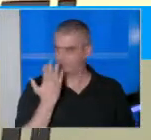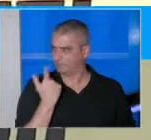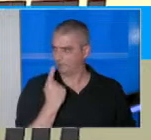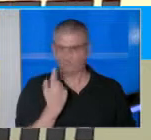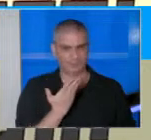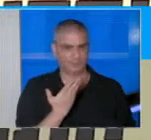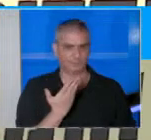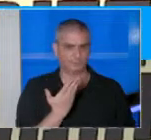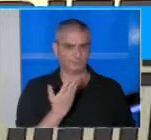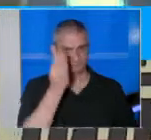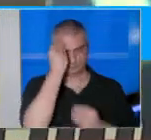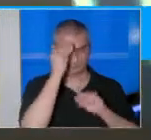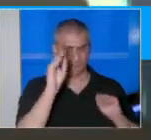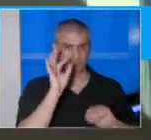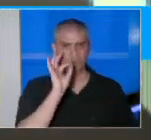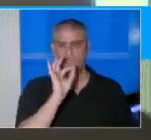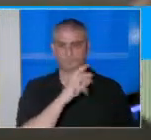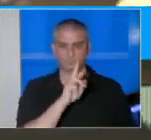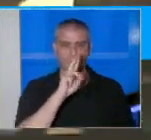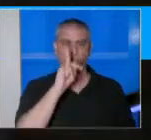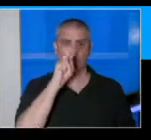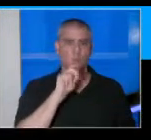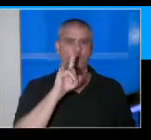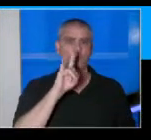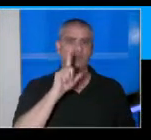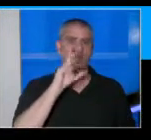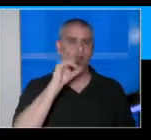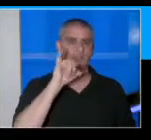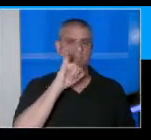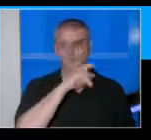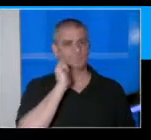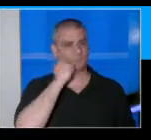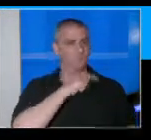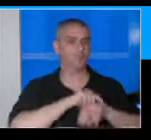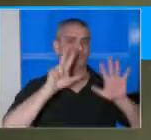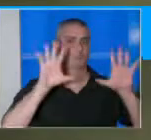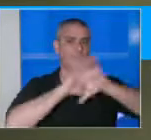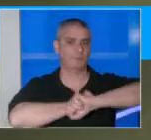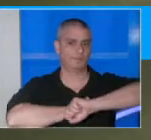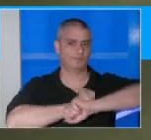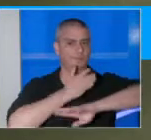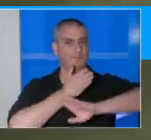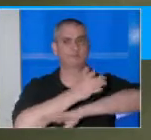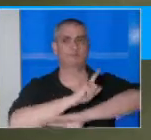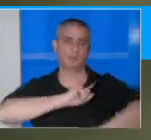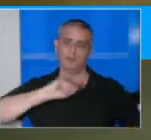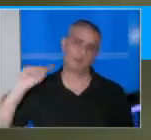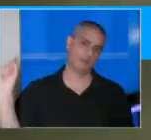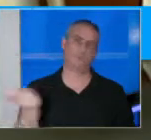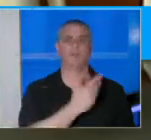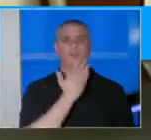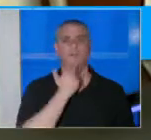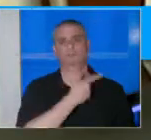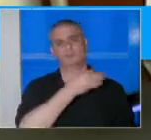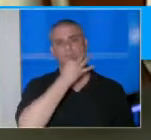רגע על הודעה של רון חולדאי, ראש עיריית תל אביב, מחר ב20:00 יפנה לכל בית